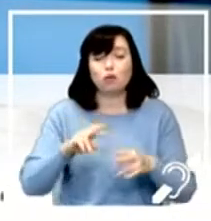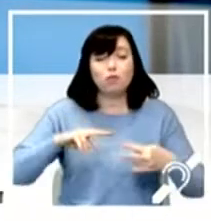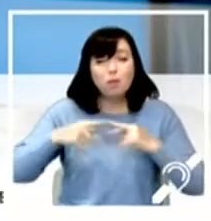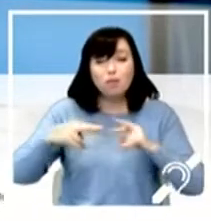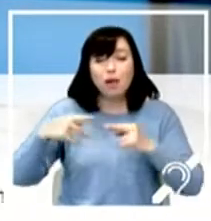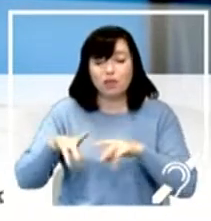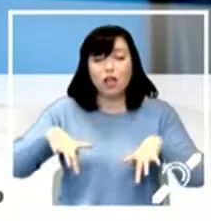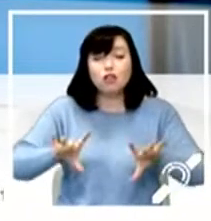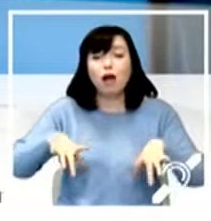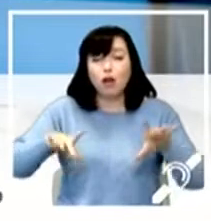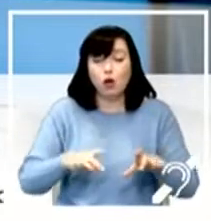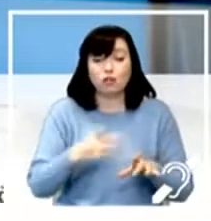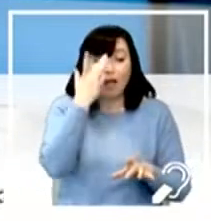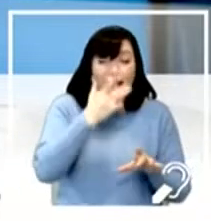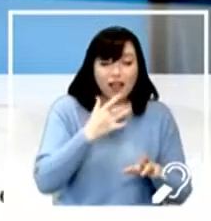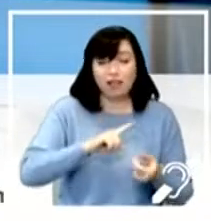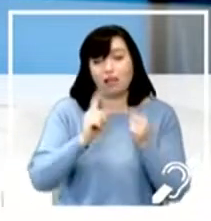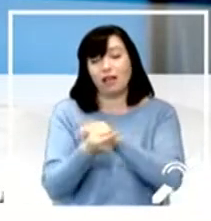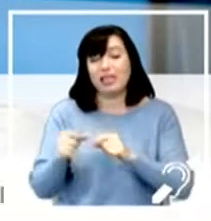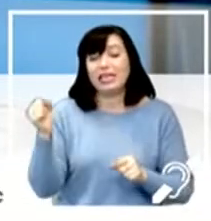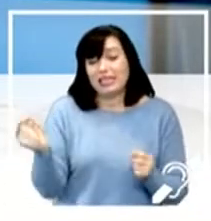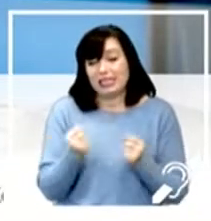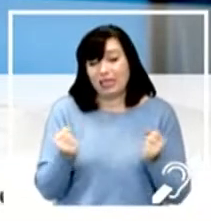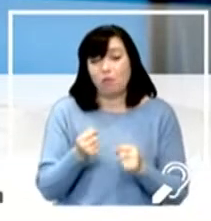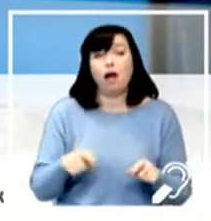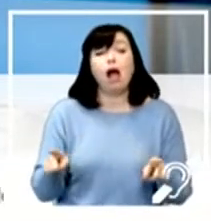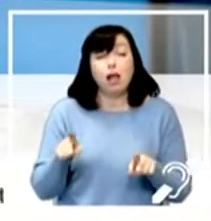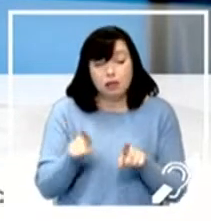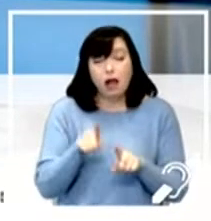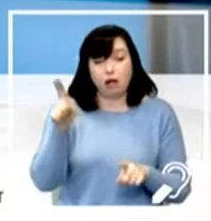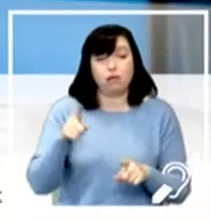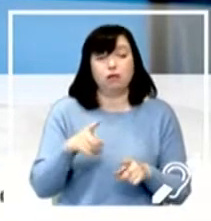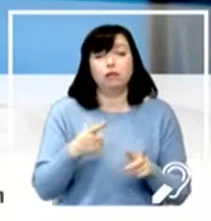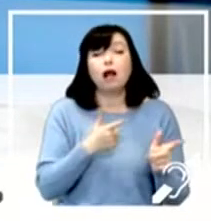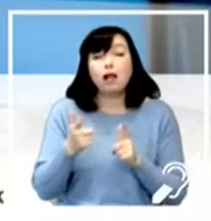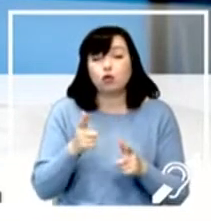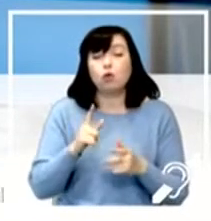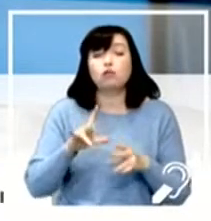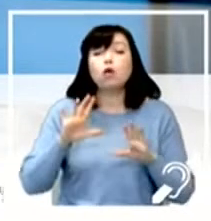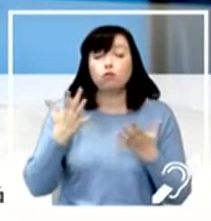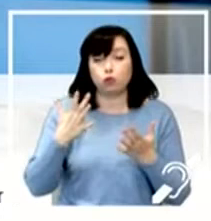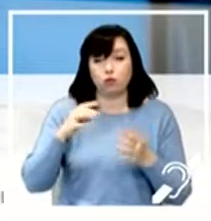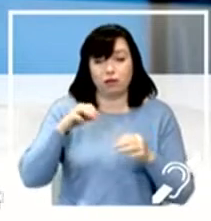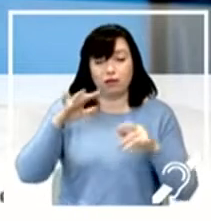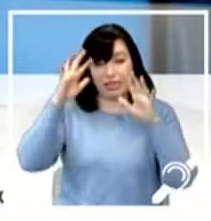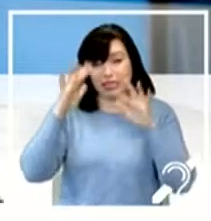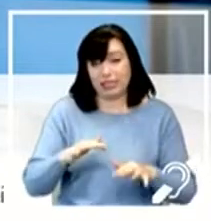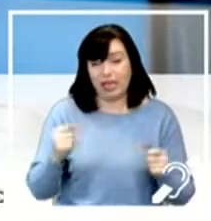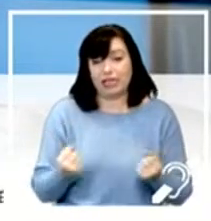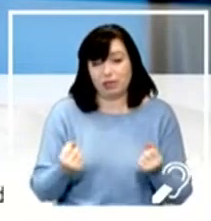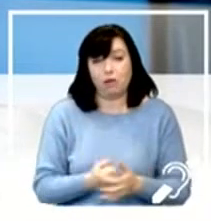învelopele de vară cu cele de iarnă. Astfel, conducătorii auto se asigură că primii fulgi nu îi vor prinde